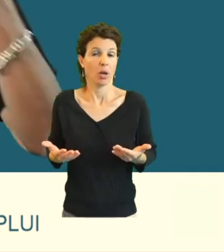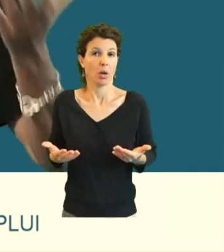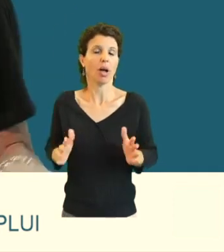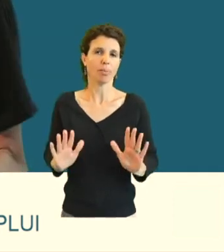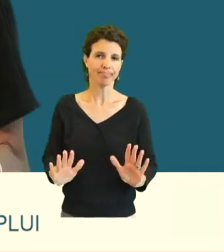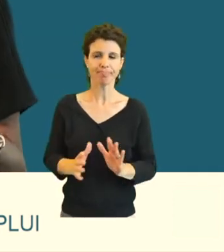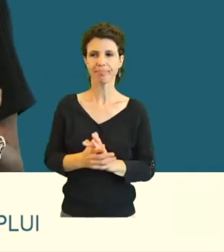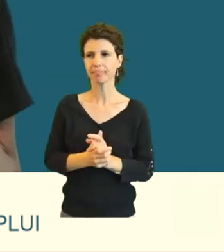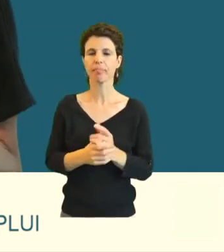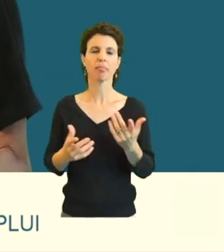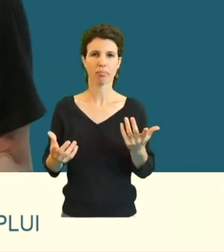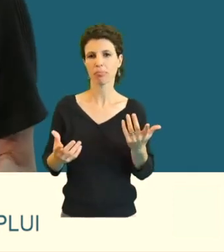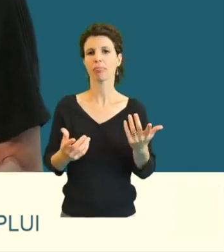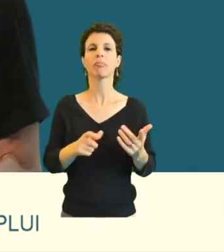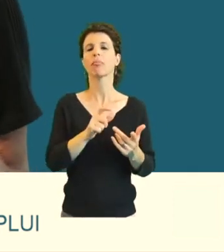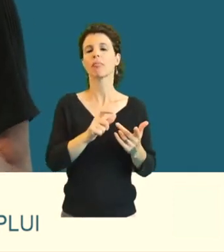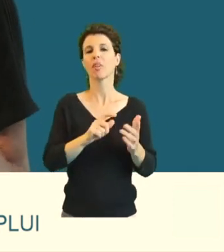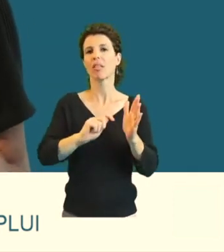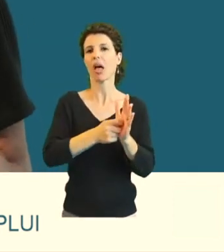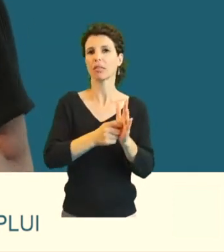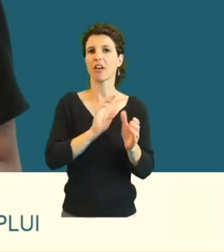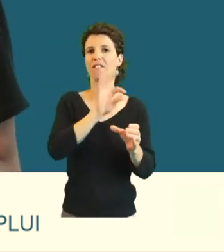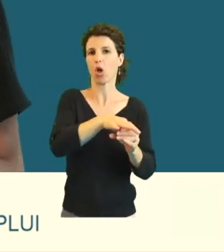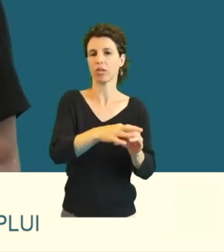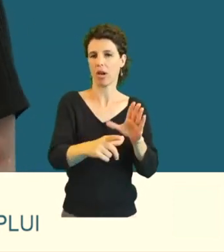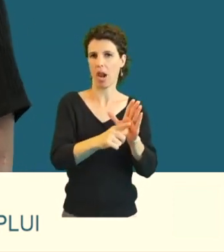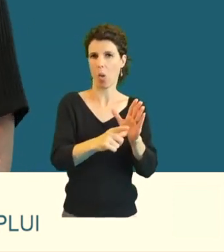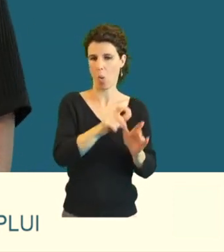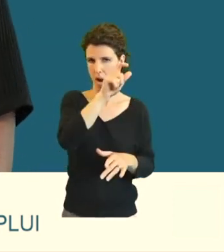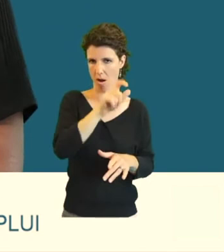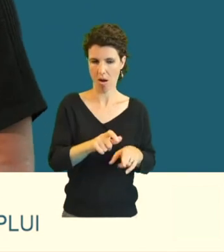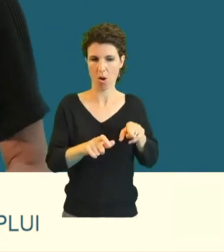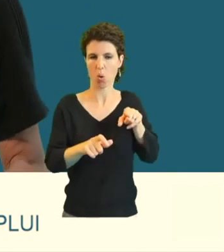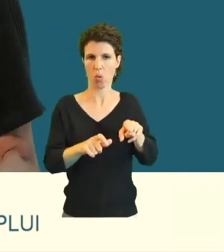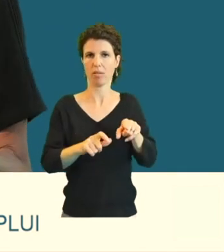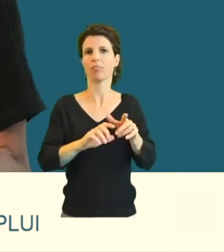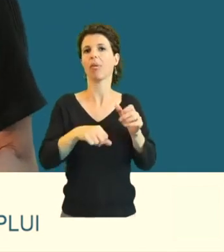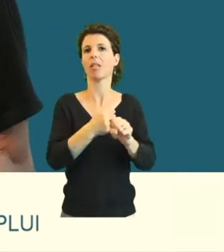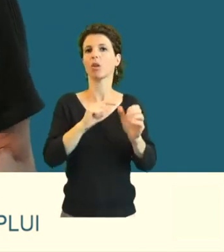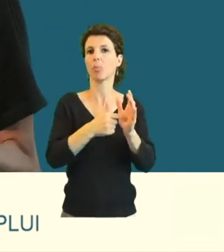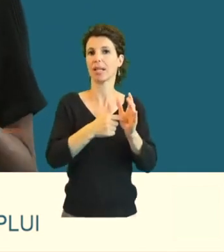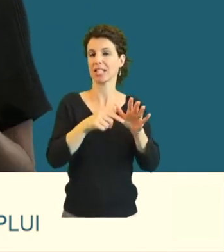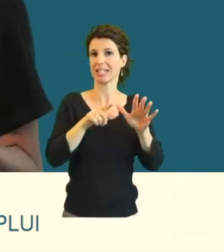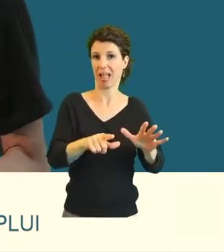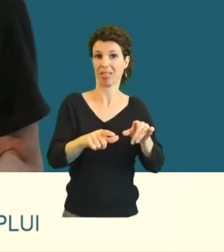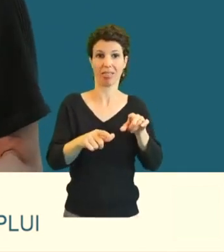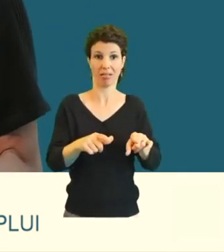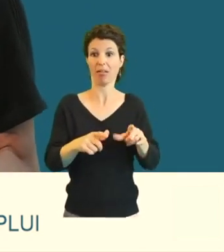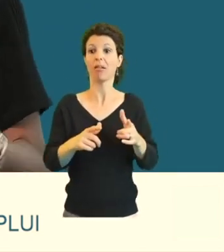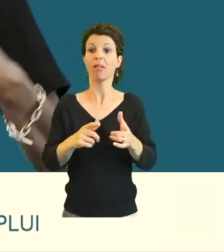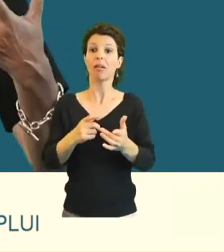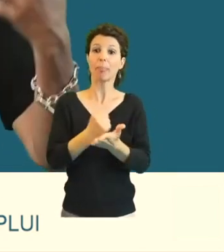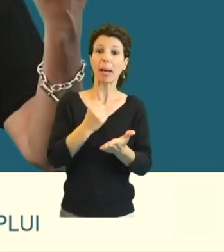alors, le législateur, en 2007, a supprimé le permis de démolir dans les